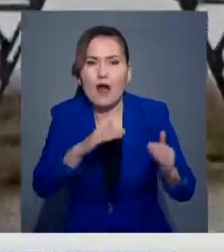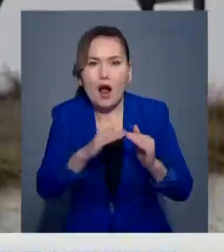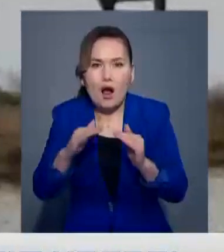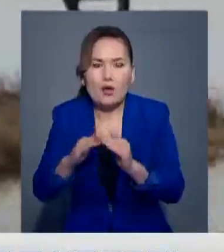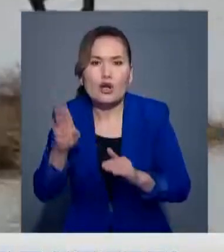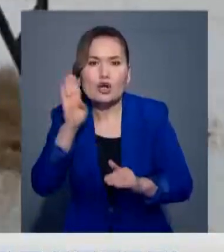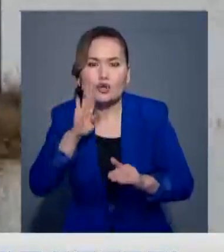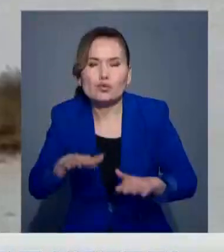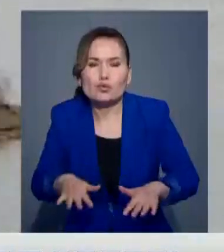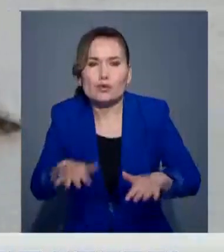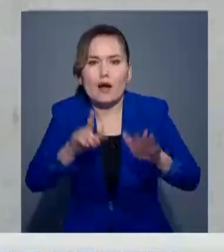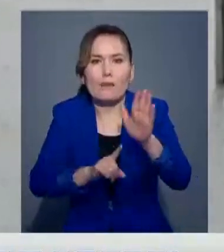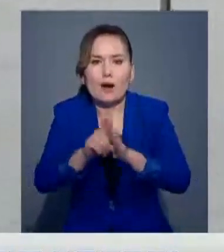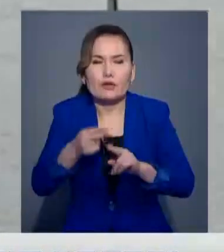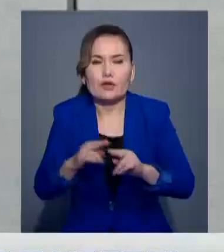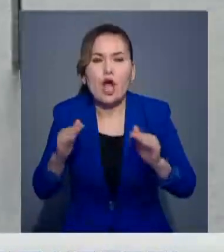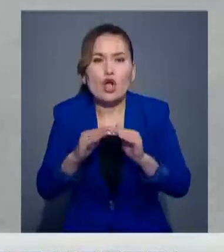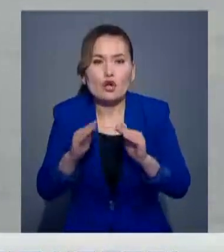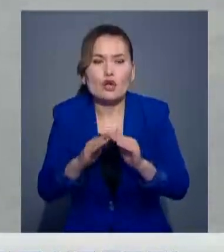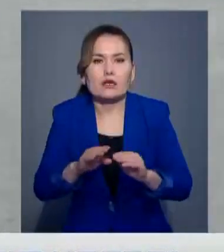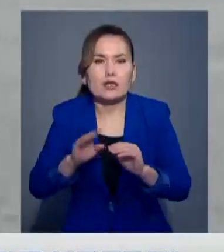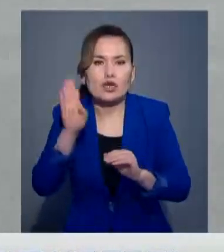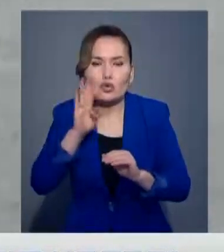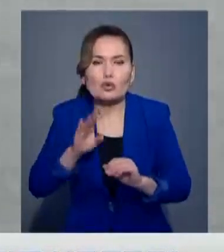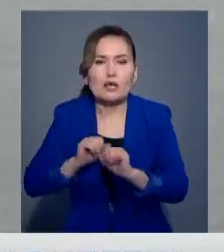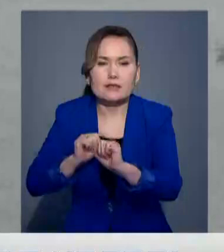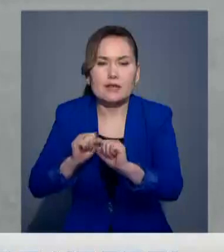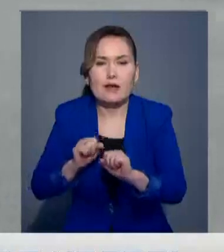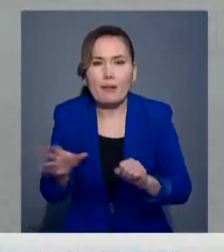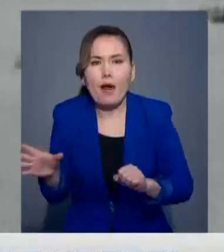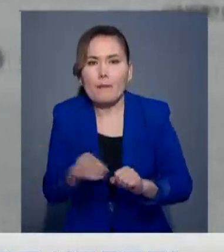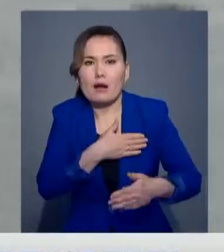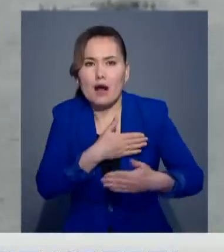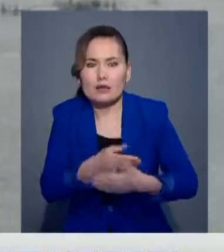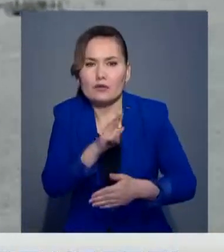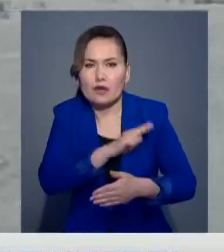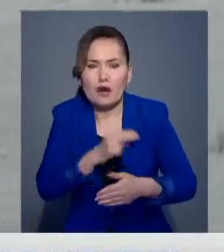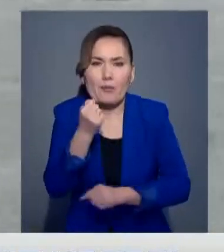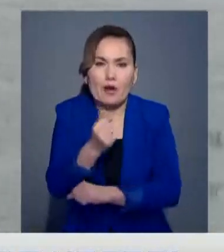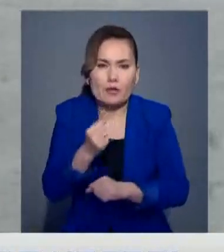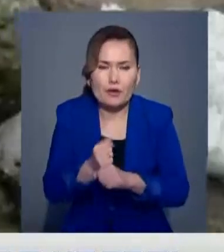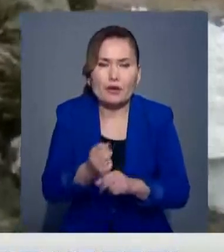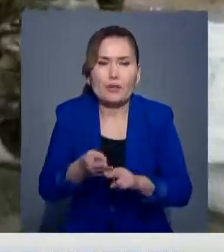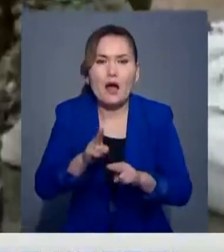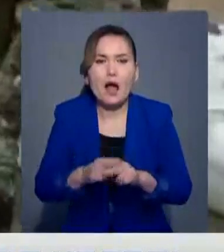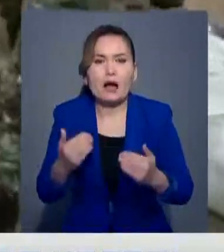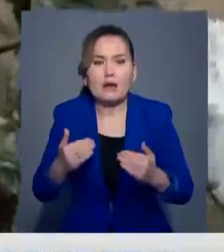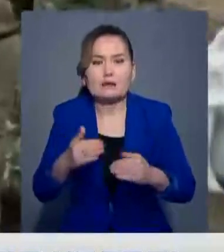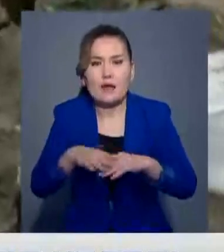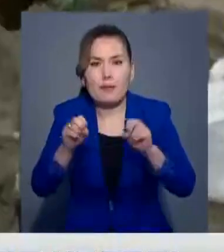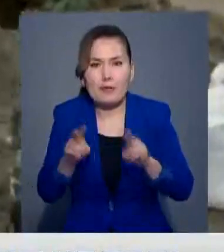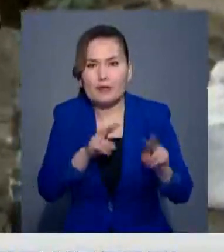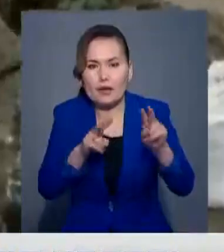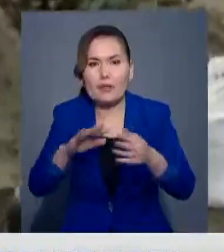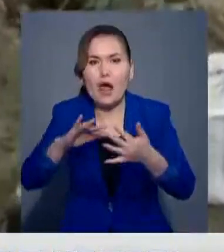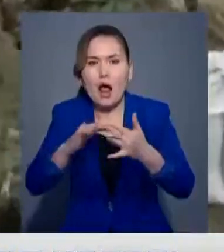ауласына су кірген. Үйлерді су баспау үшін барлық шараларды қолға алып жатырмыз, дейді төтенше жағдай департаментінің мамандары.